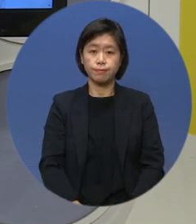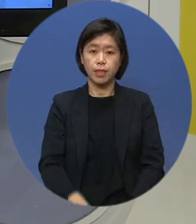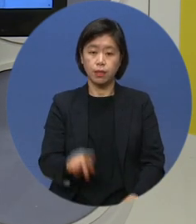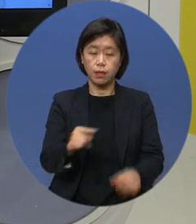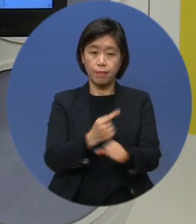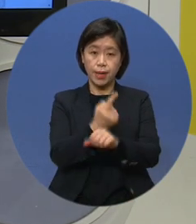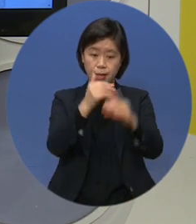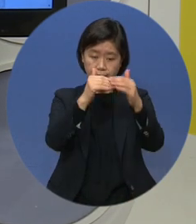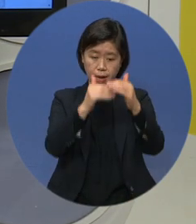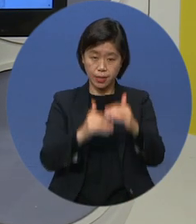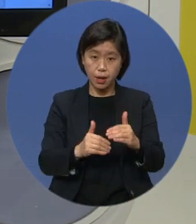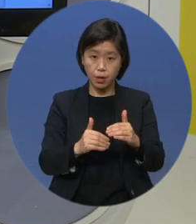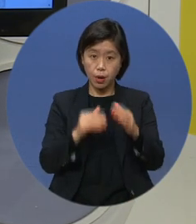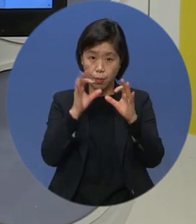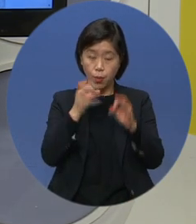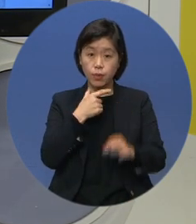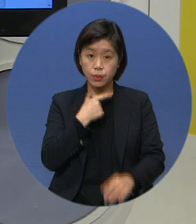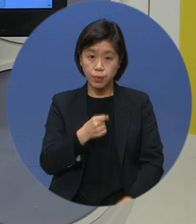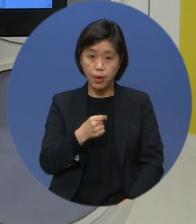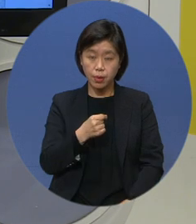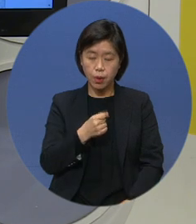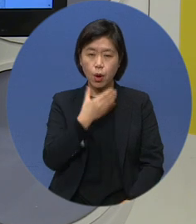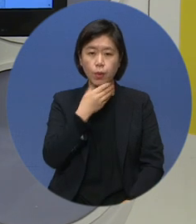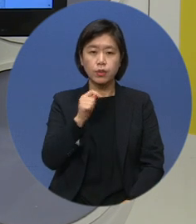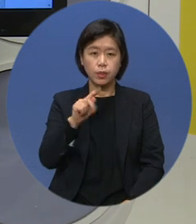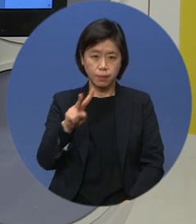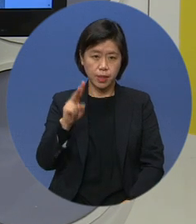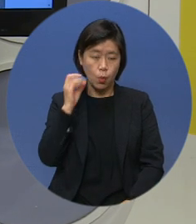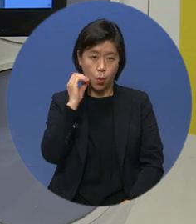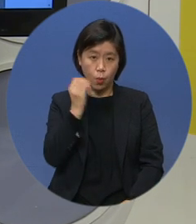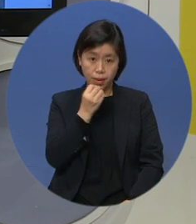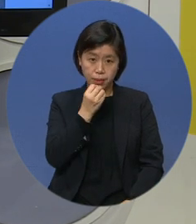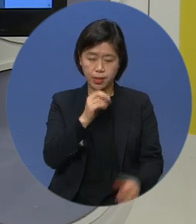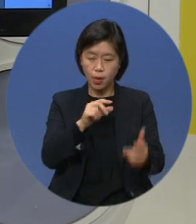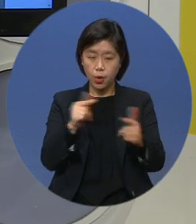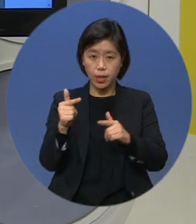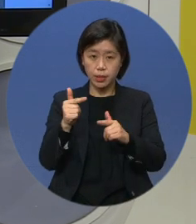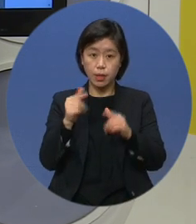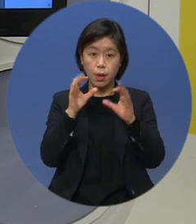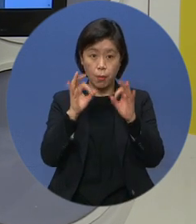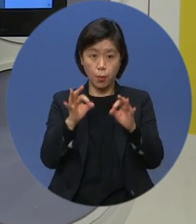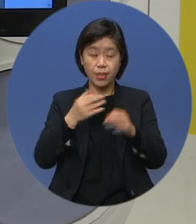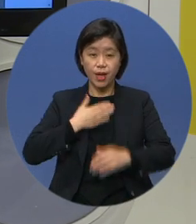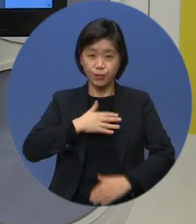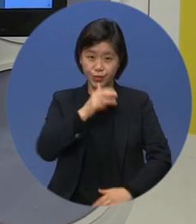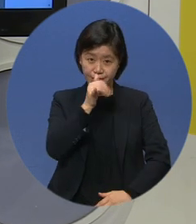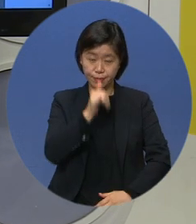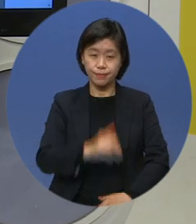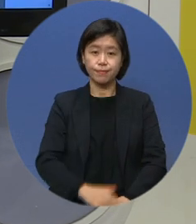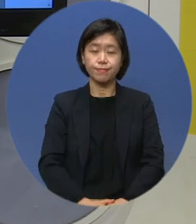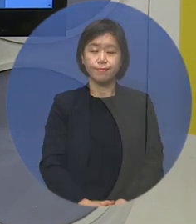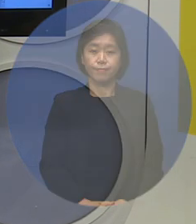이밖에 자세한 사항은 외 편 손 페이지와 장애인 시몬 복지 tv 뉴스를 통해 확인할 수 있습니다